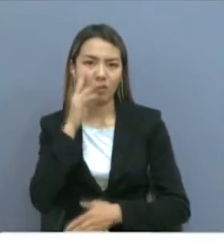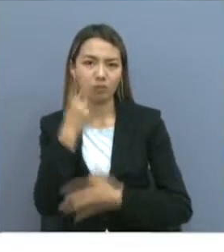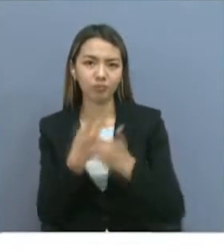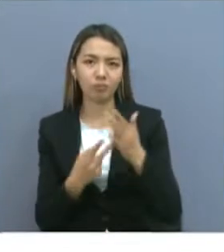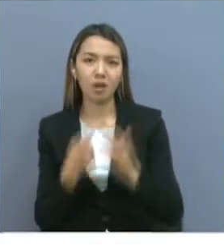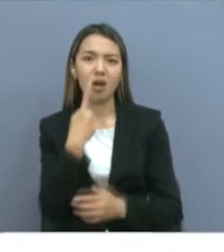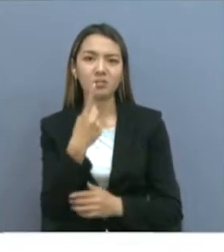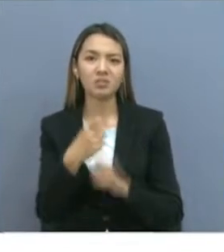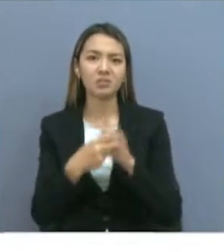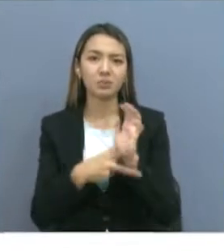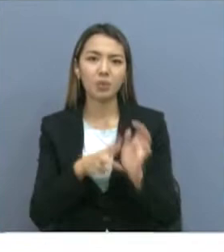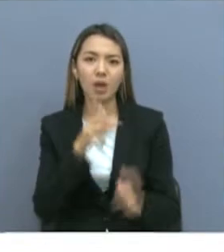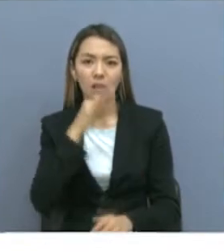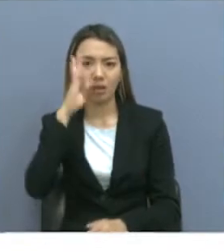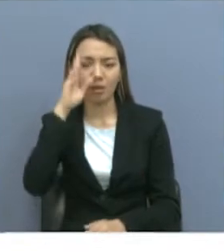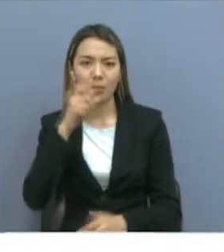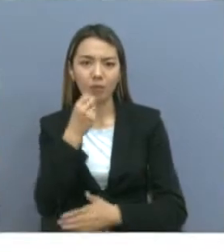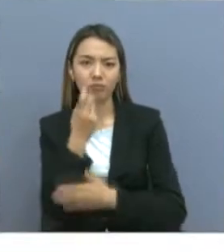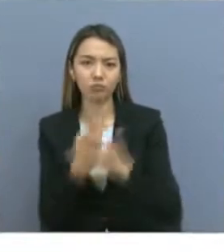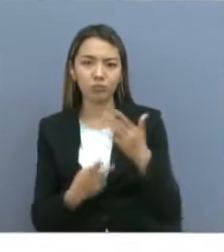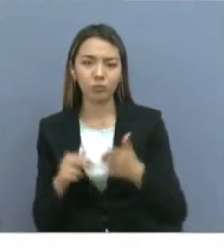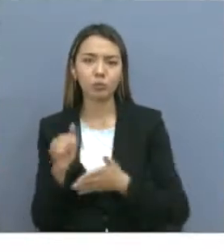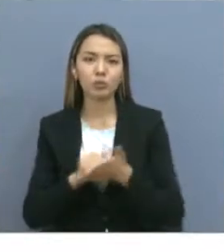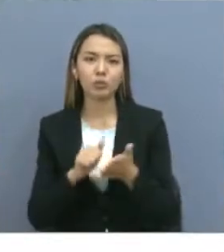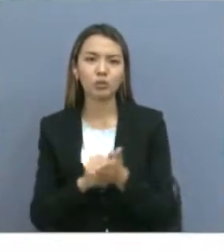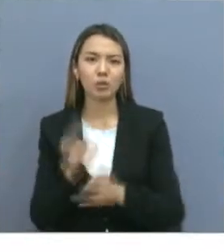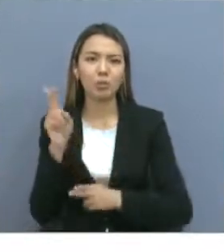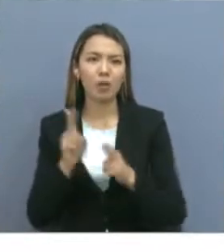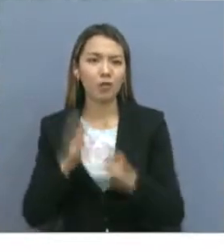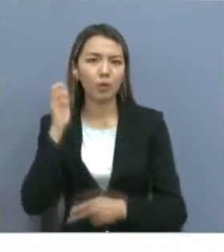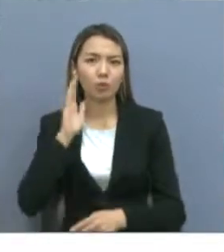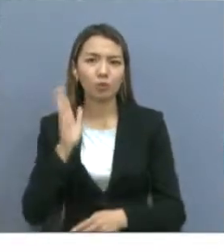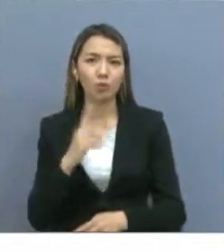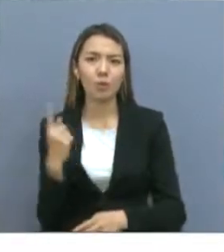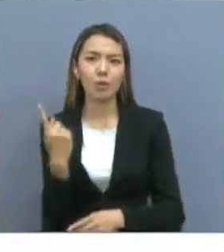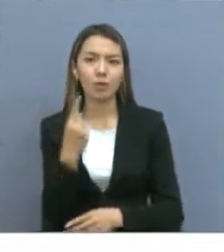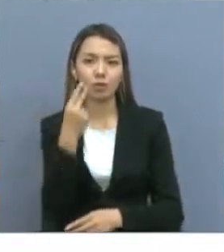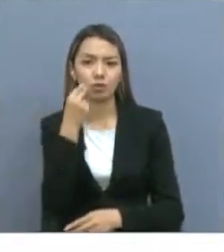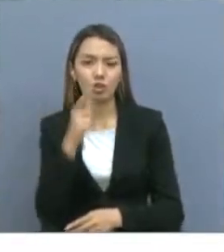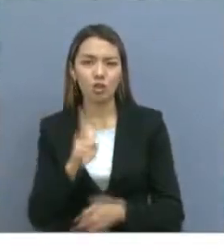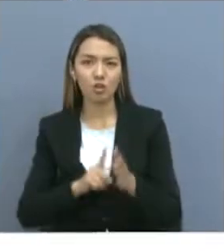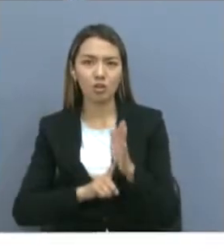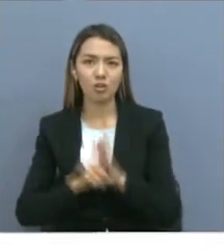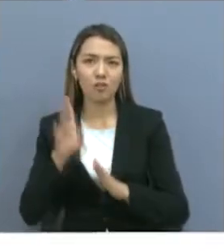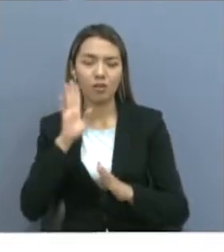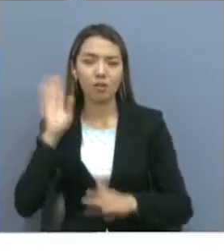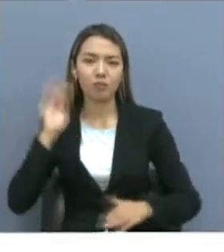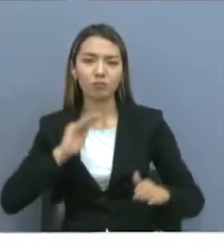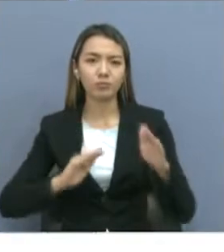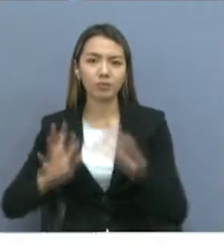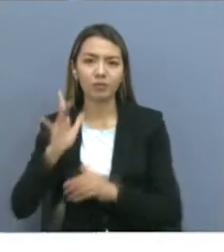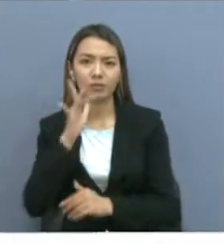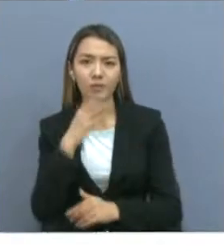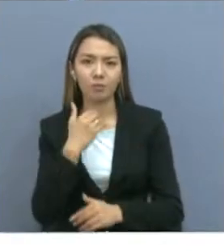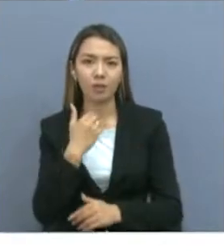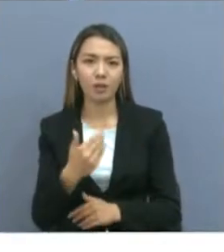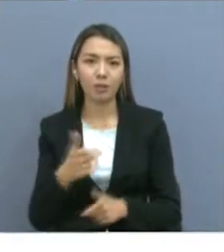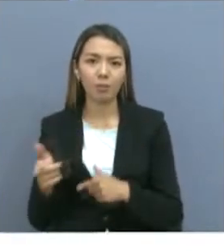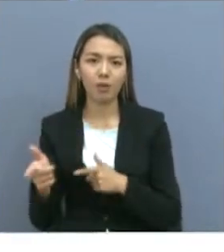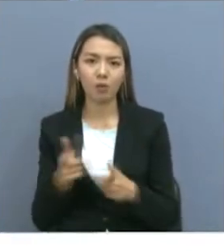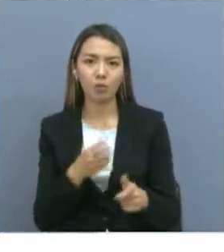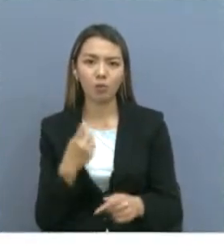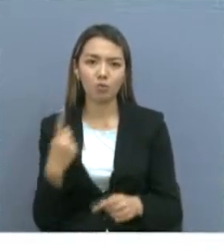тұрғындар қауіпсіздік ережелерін сақтамайды. Төтенше жағдайлар қызметінің басшылығы 1-ші маусымда басталатын суға шомылу маусымына дайындық